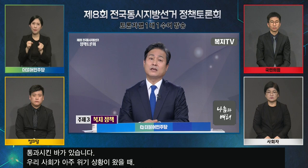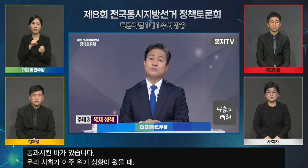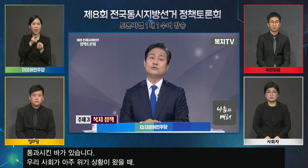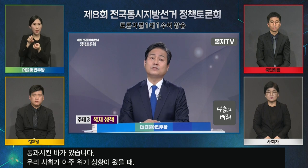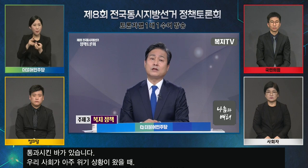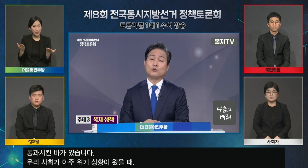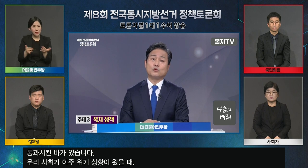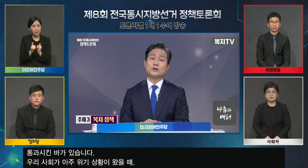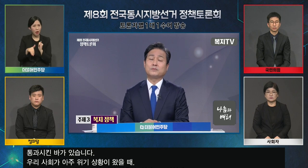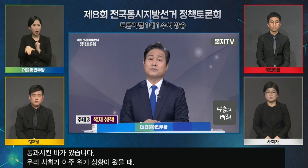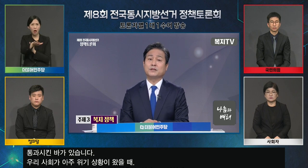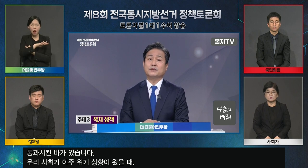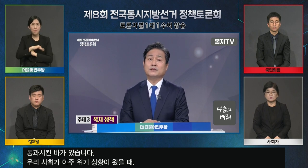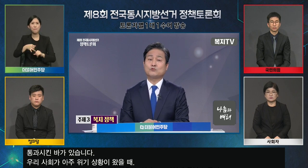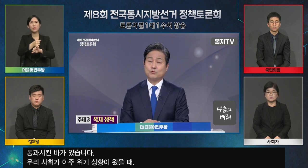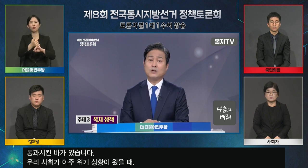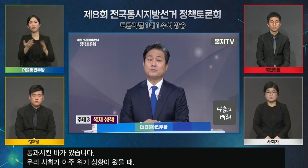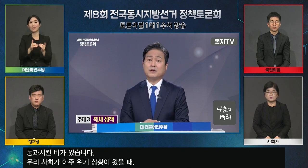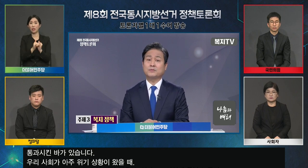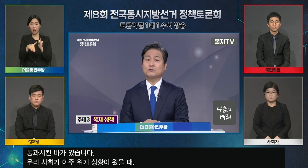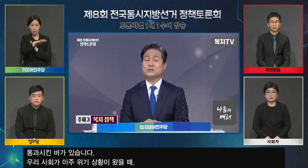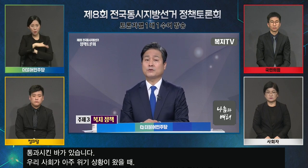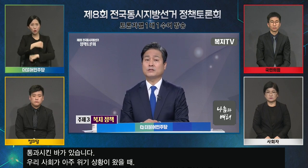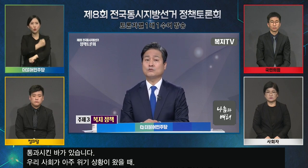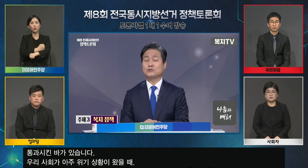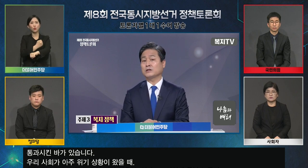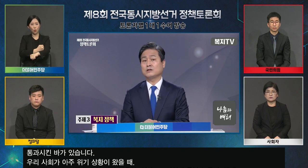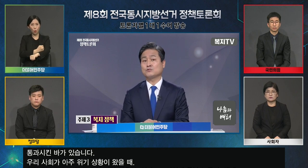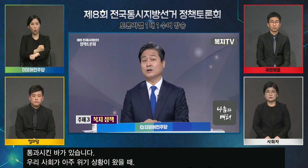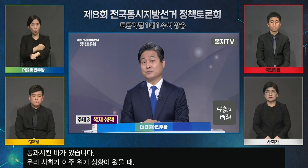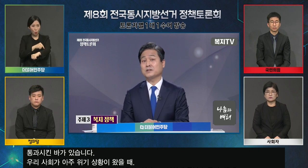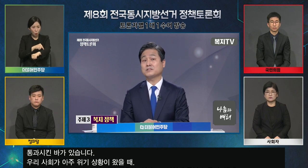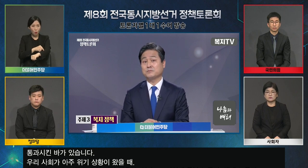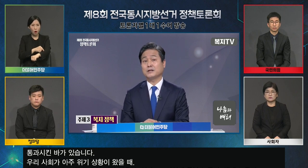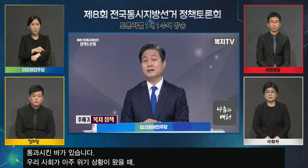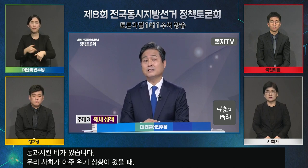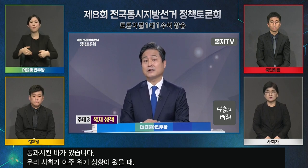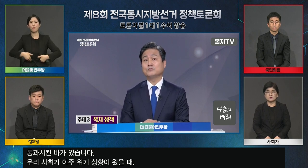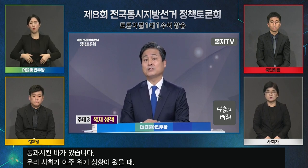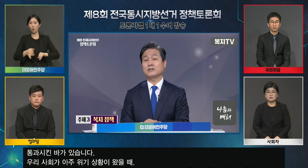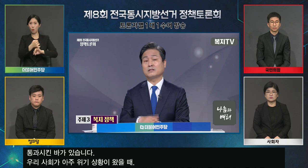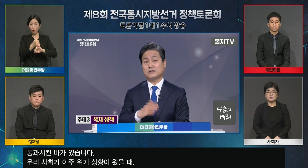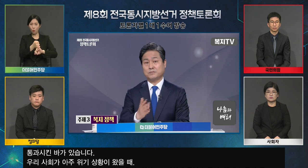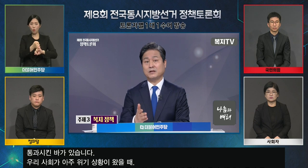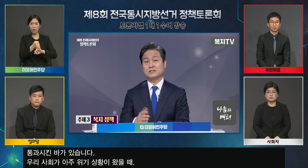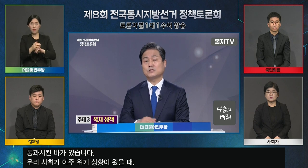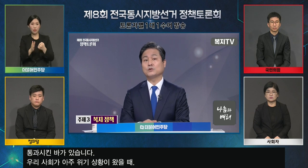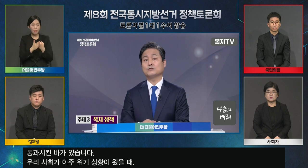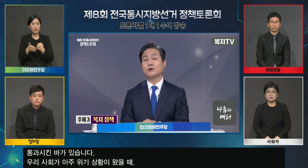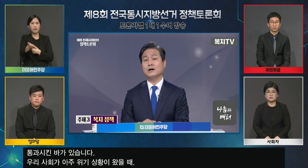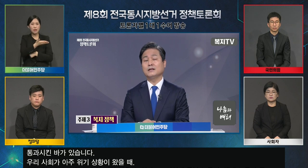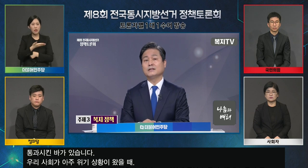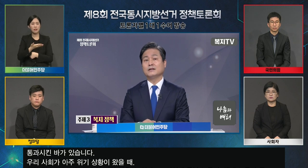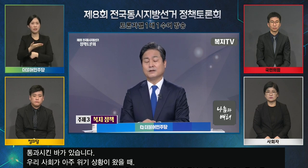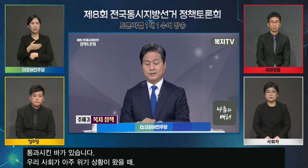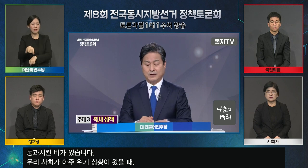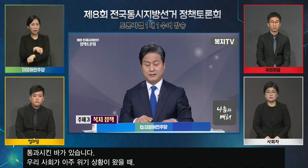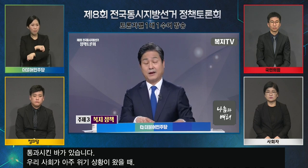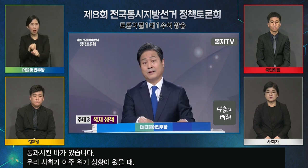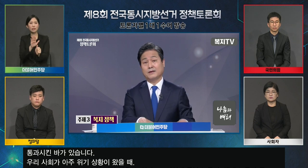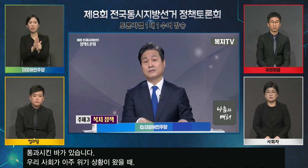등의 이분들의 노동이 없다면, 수고가 없다면 우리 사회에는 유지가 될 수가 없지 않습니까? 이분들에 대한 특별한 지원과